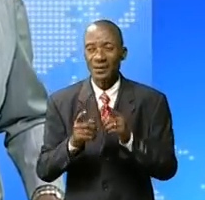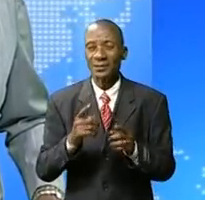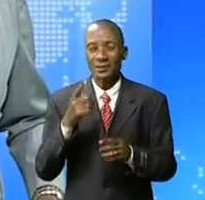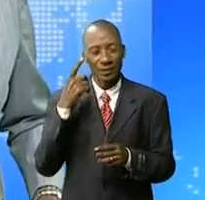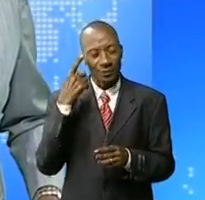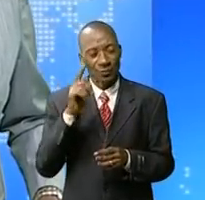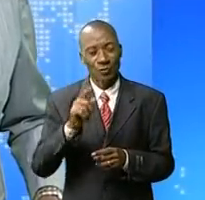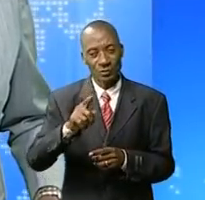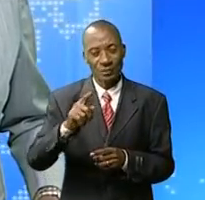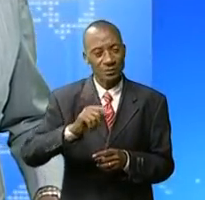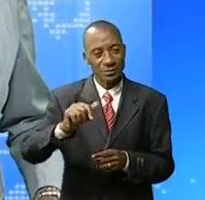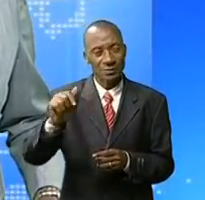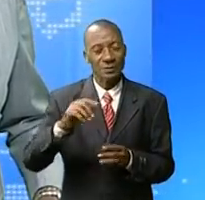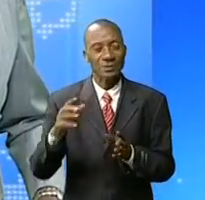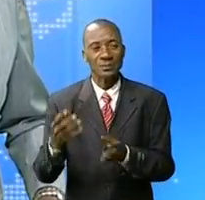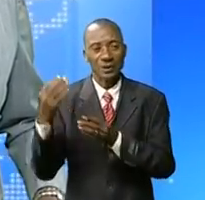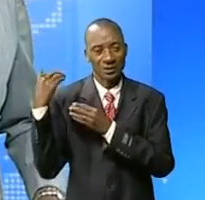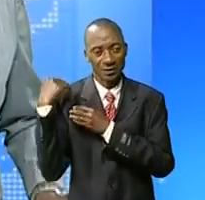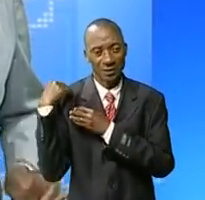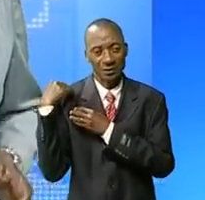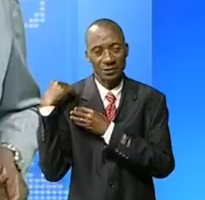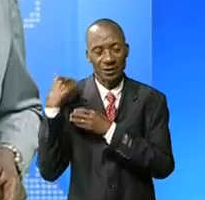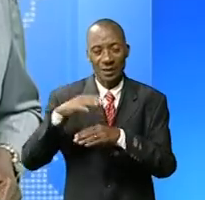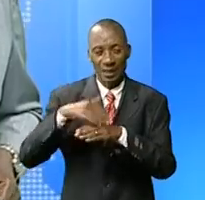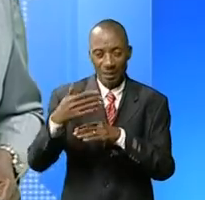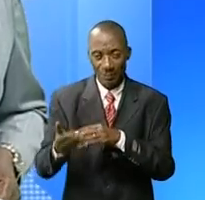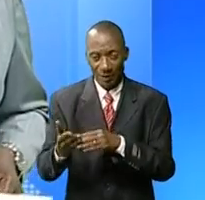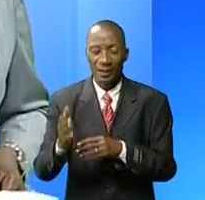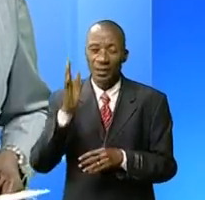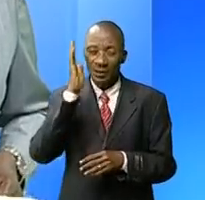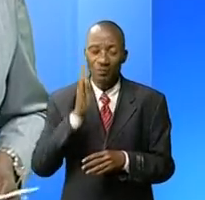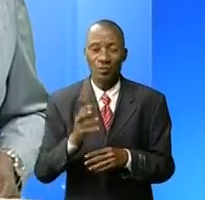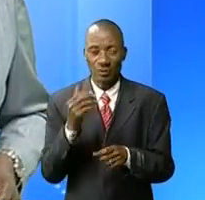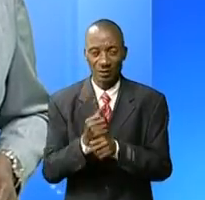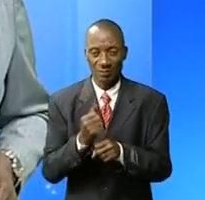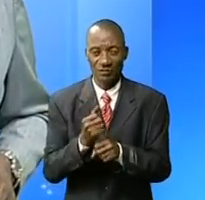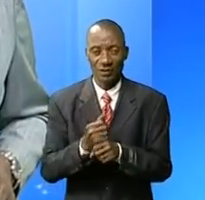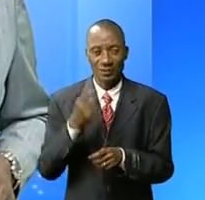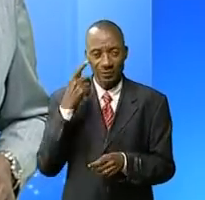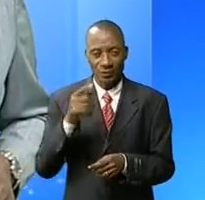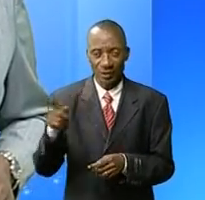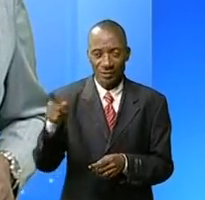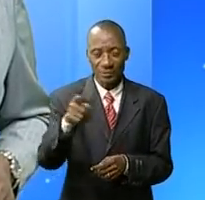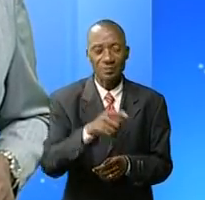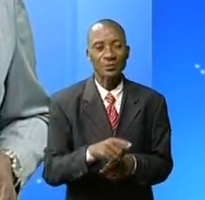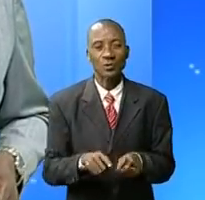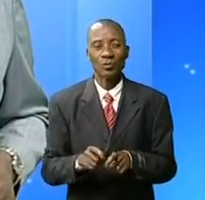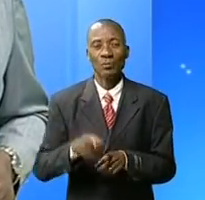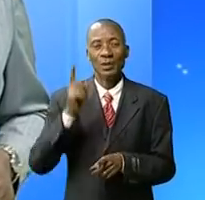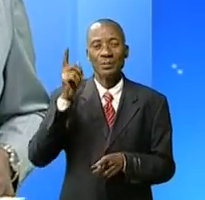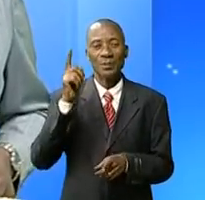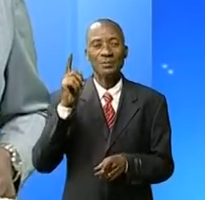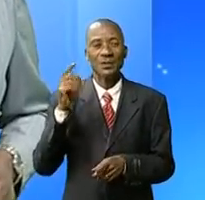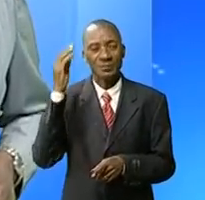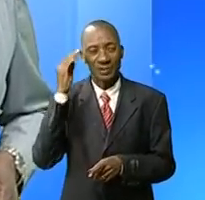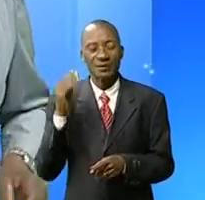charge. Après 3 jours de formation, Mike Kitenge est allé aussi visiter les femmes démunies bloquées pour non-paiement